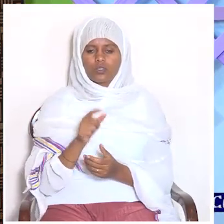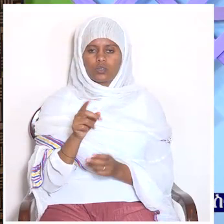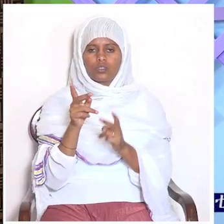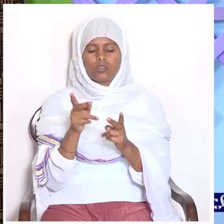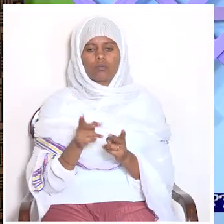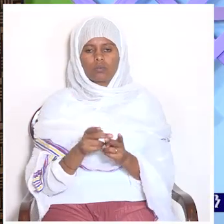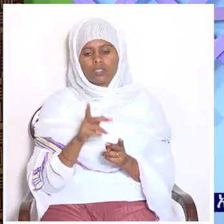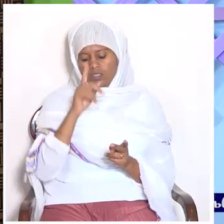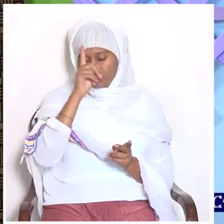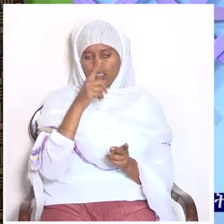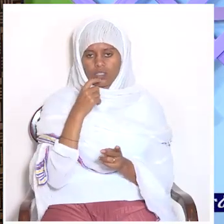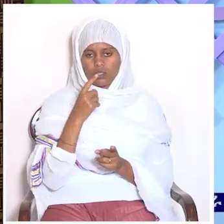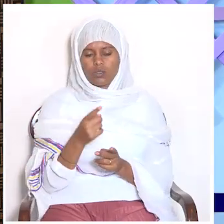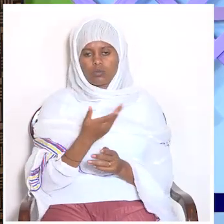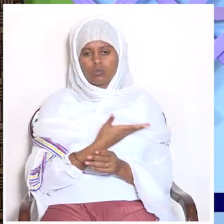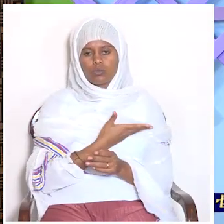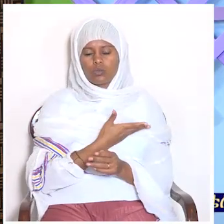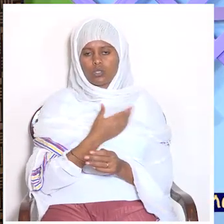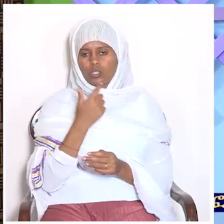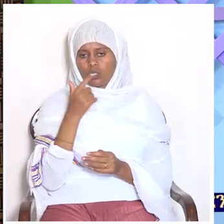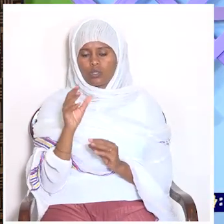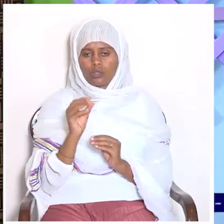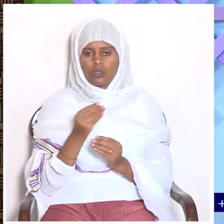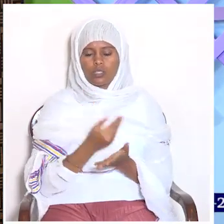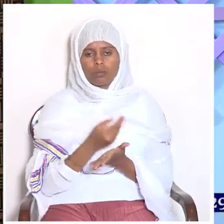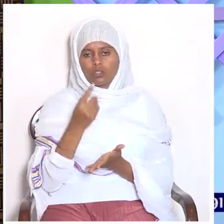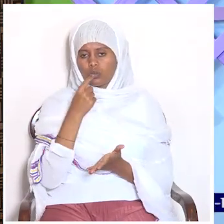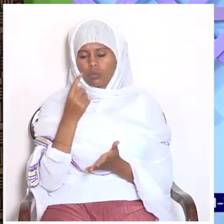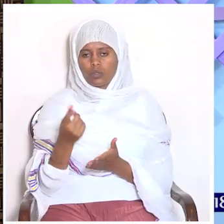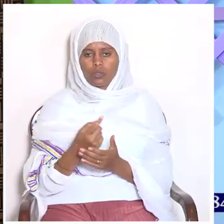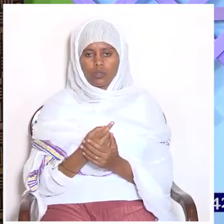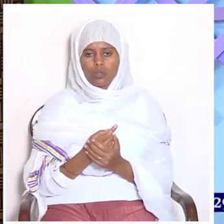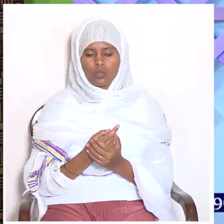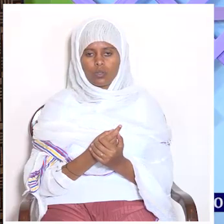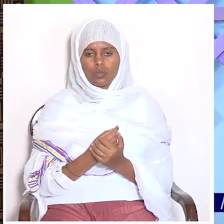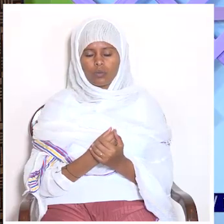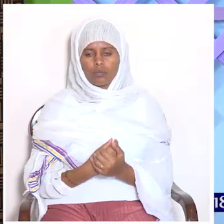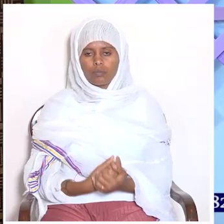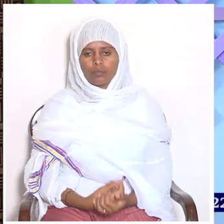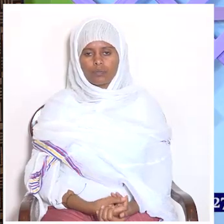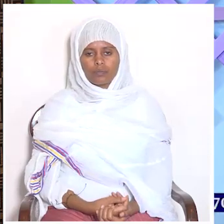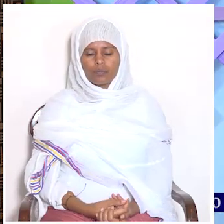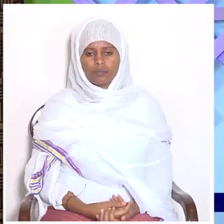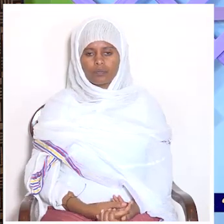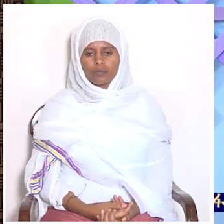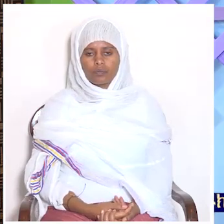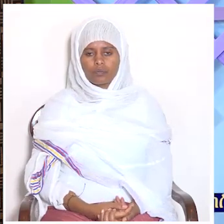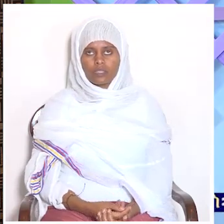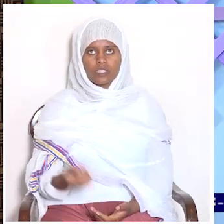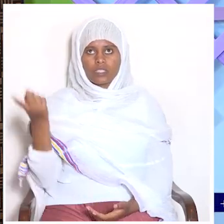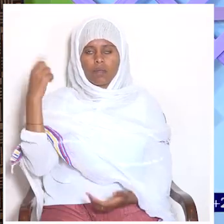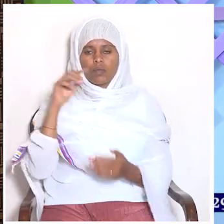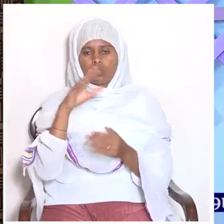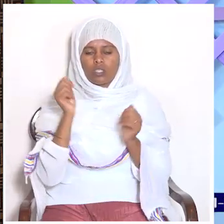له نصد ما كرد عائلو بزح تقيسو إيو كابت التواصل ما اسمع الوون أقر زي سعنو لأجزي